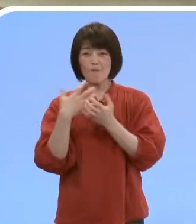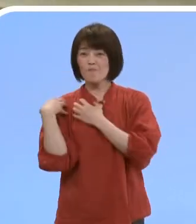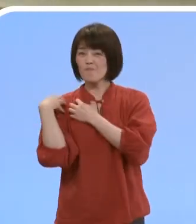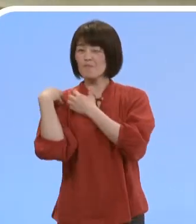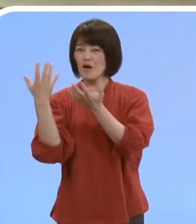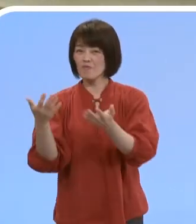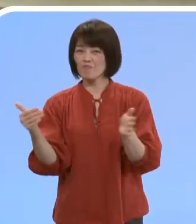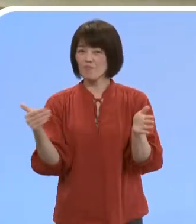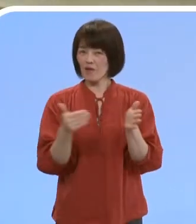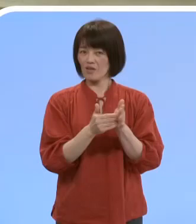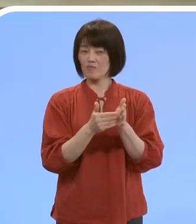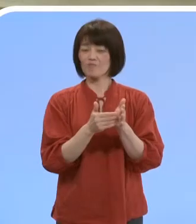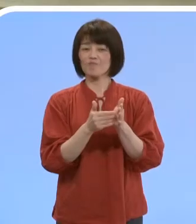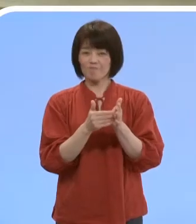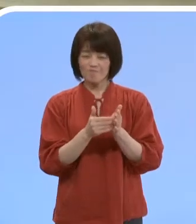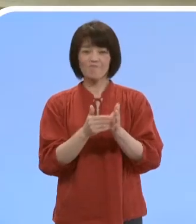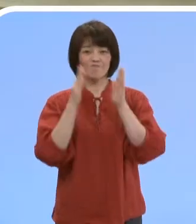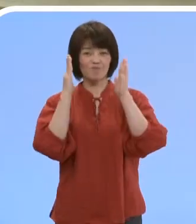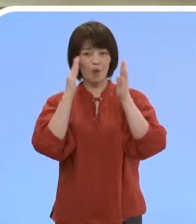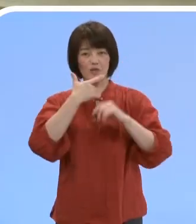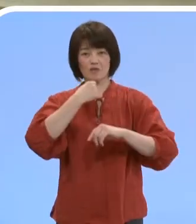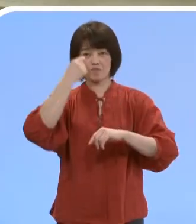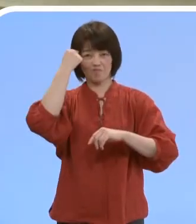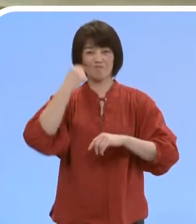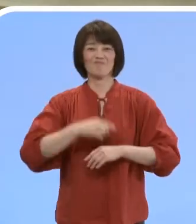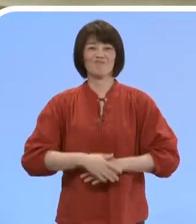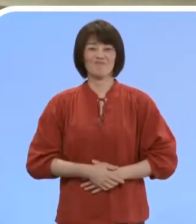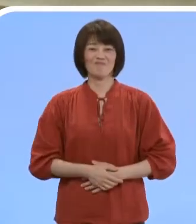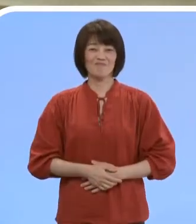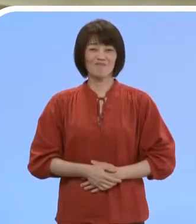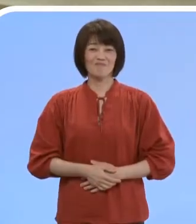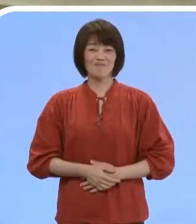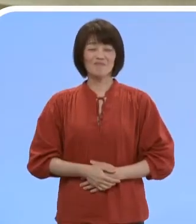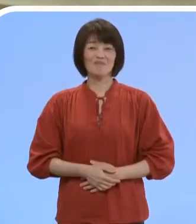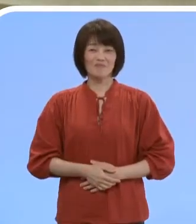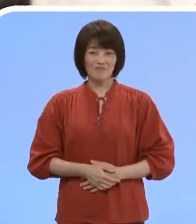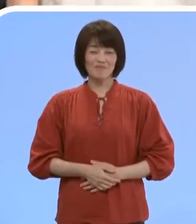と言えるようなこう5倍にやっていきたいなと。